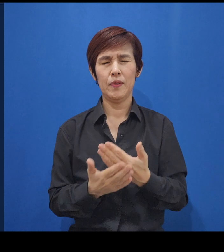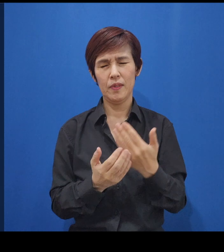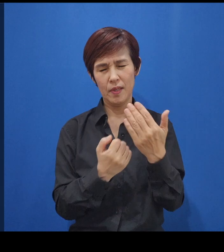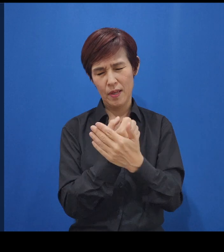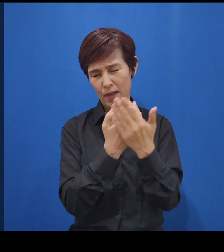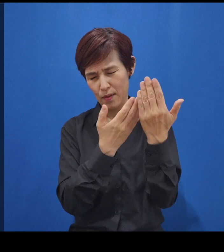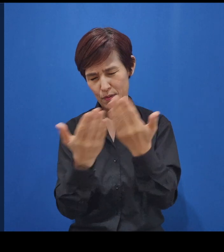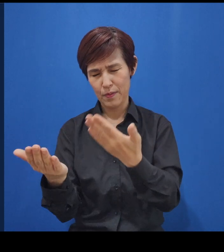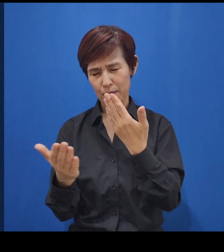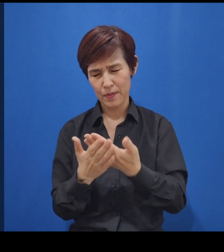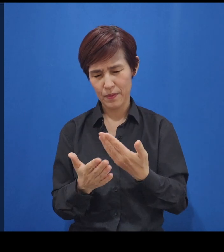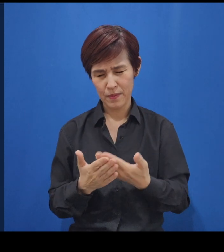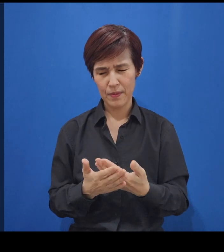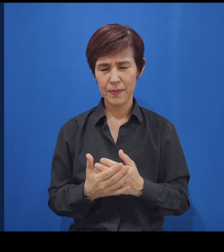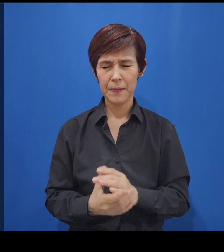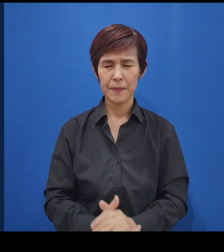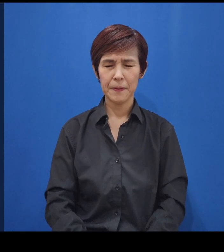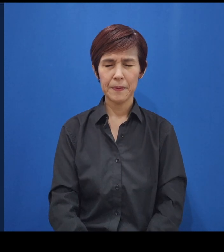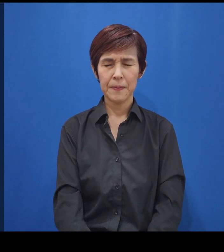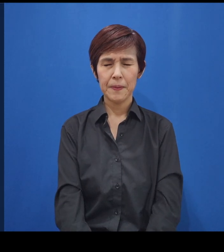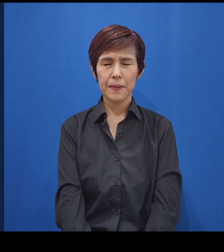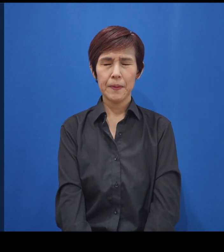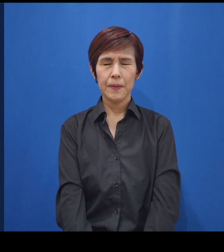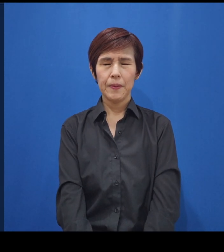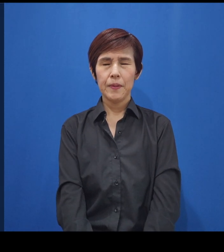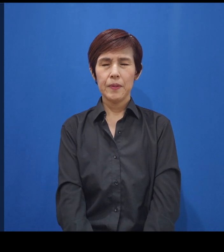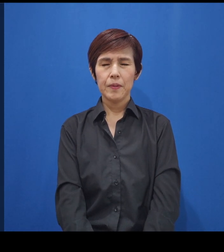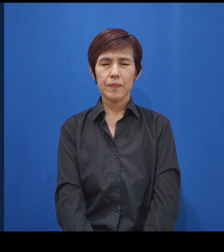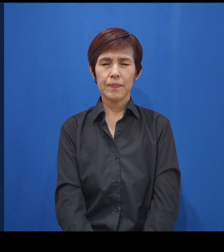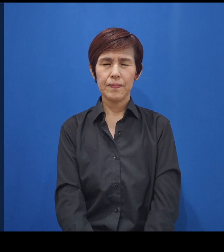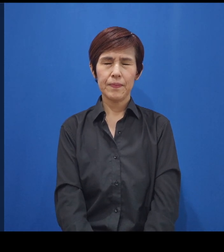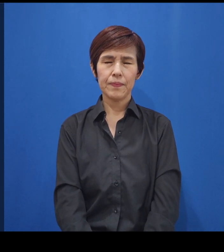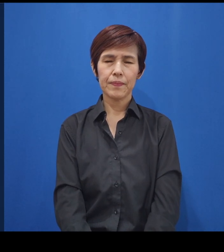은혜를 베풀어 주시옵소서.